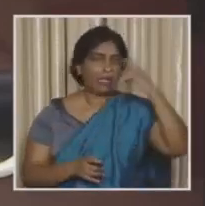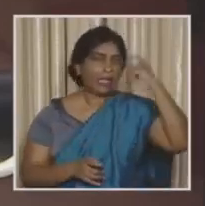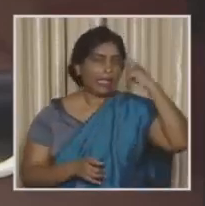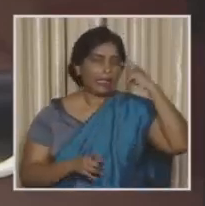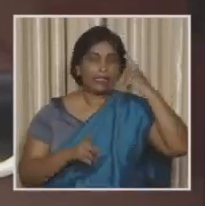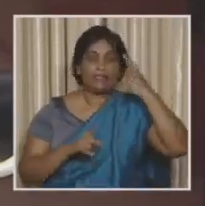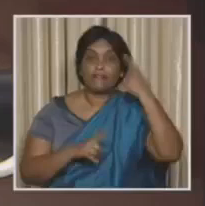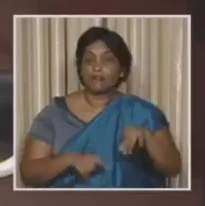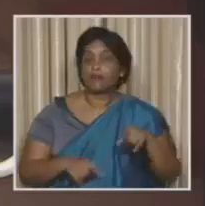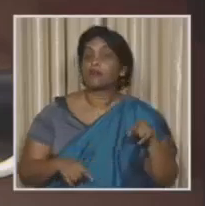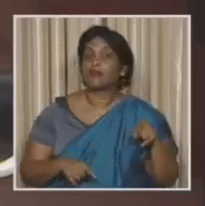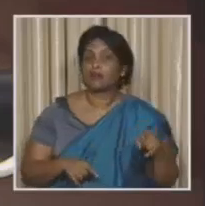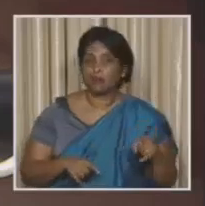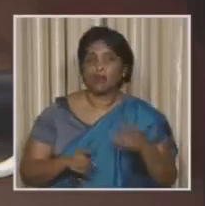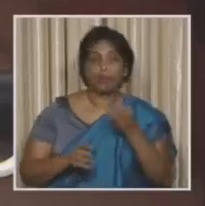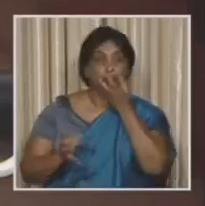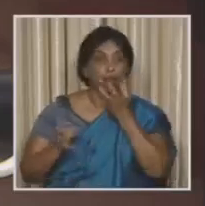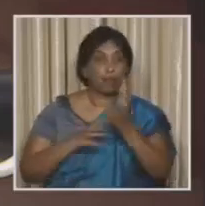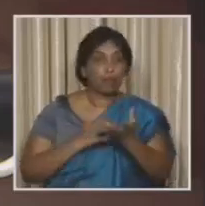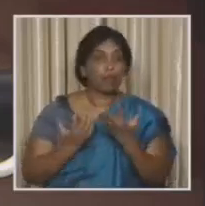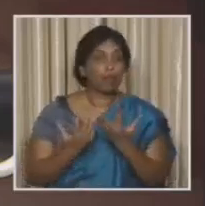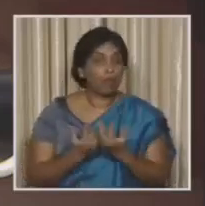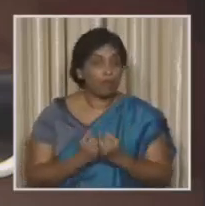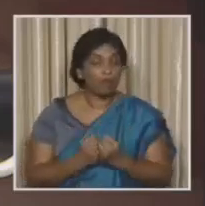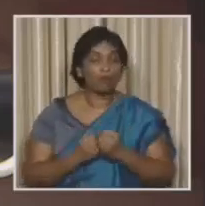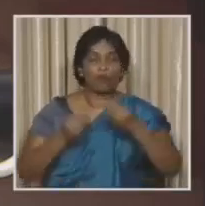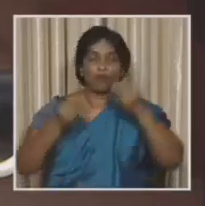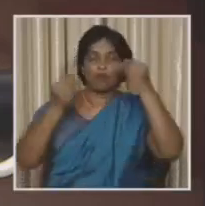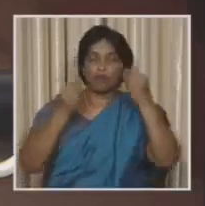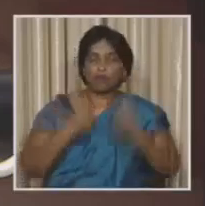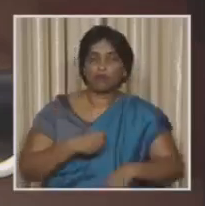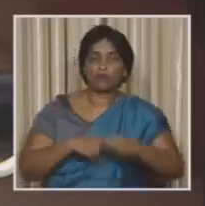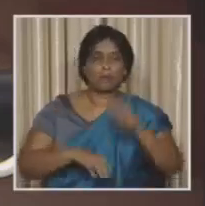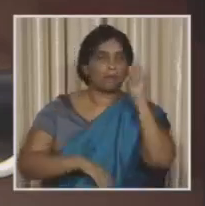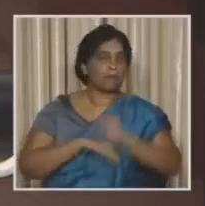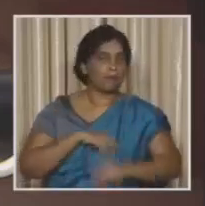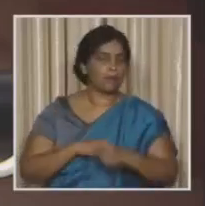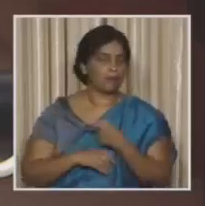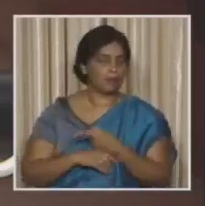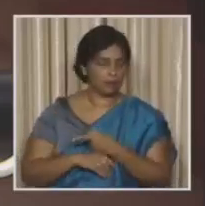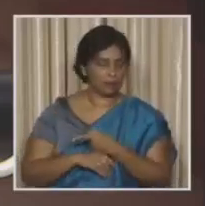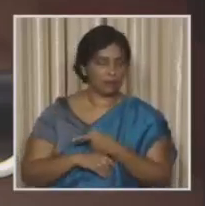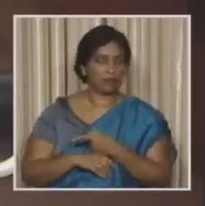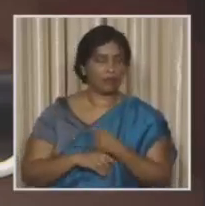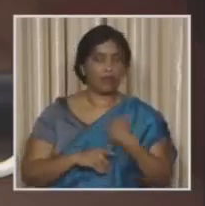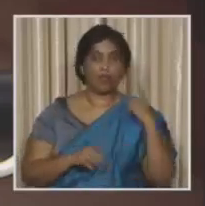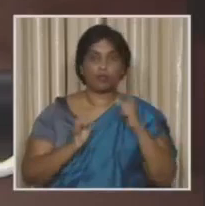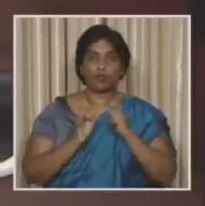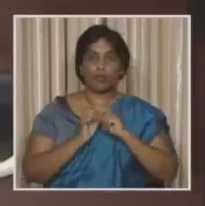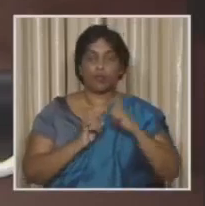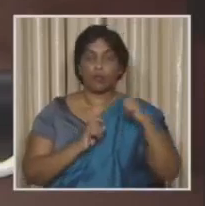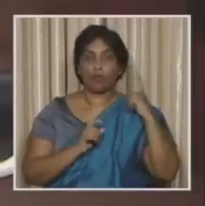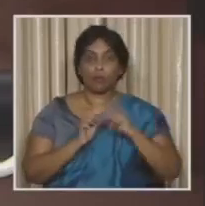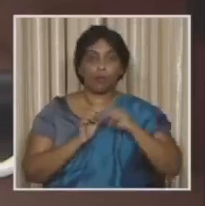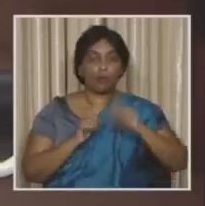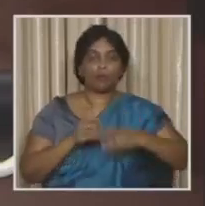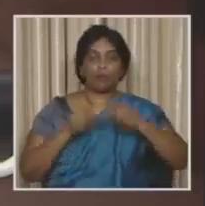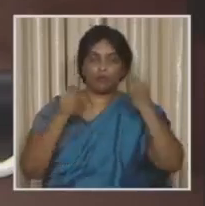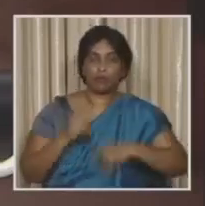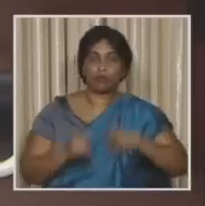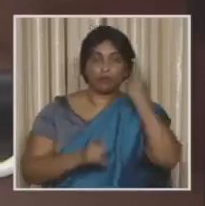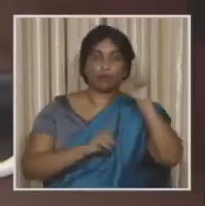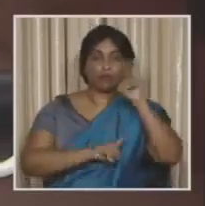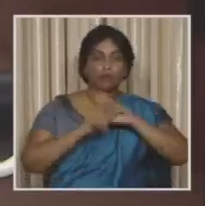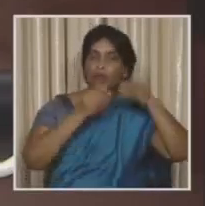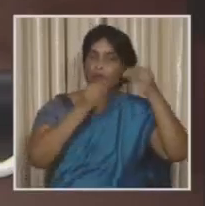ලදරු බොල් මානසිකත්වය මොකද කරන්නේ? මෙම පහරට අවශ්‍ය වෙන අරාජකත්වයක් නිර්මාණය කරා. ආරක්ෂක මණ්ඩල අරාජිකයි, බුද්ධි සමාලෝචන